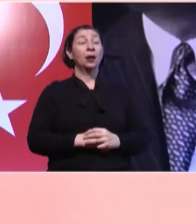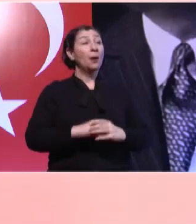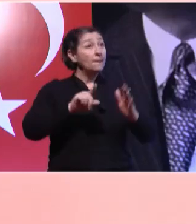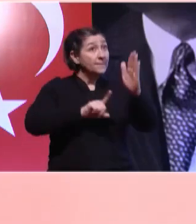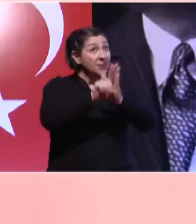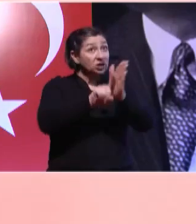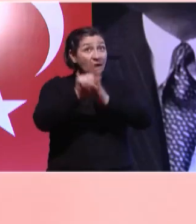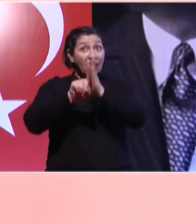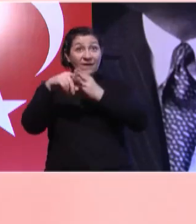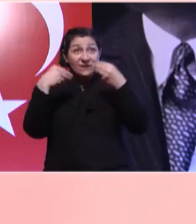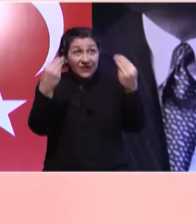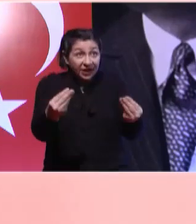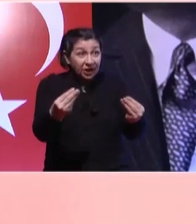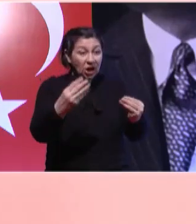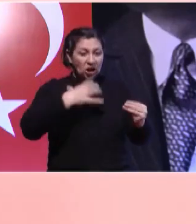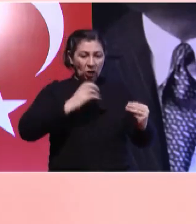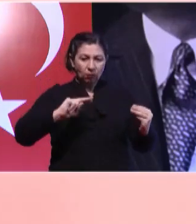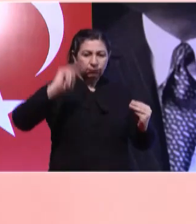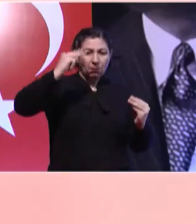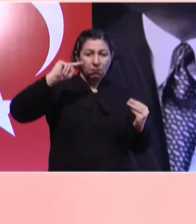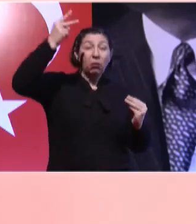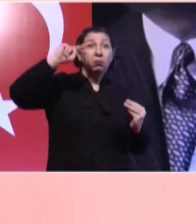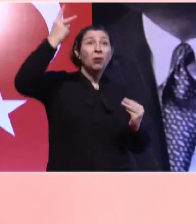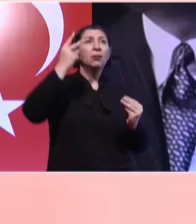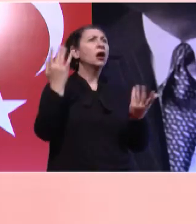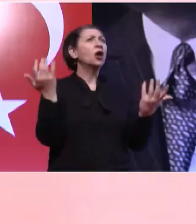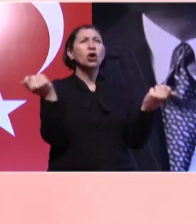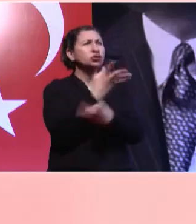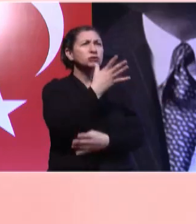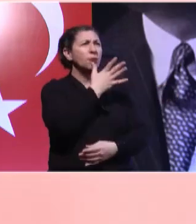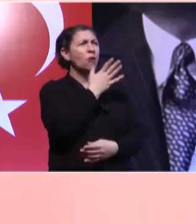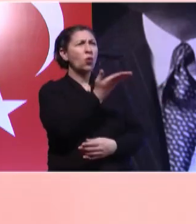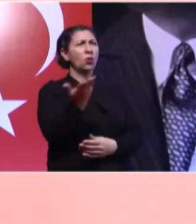başarı kazandırdığını, çıta atlattığını acaba kaç kişi biliyor?